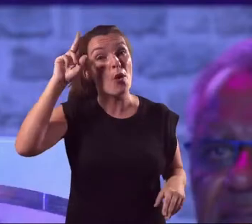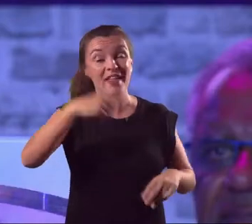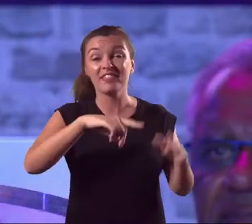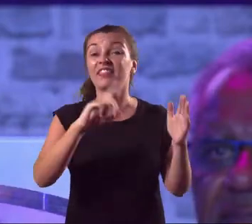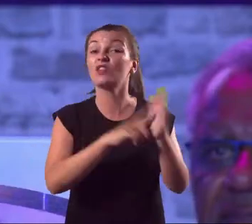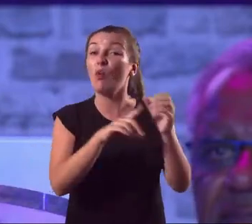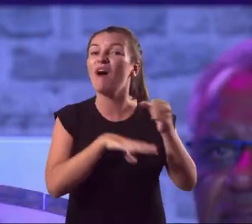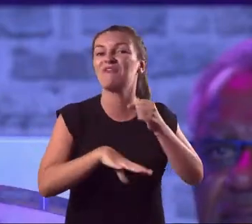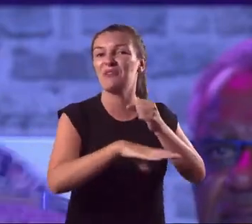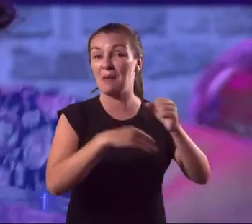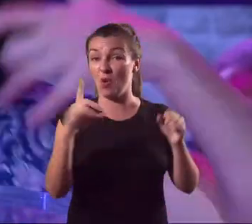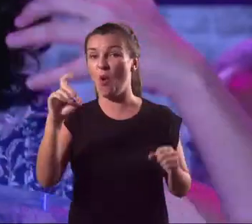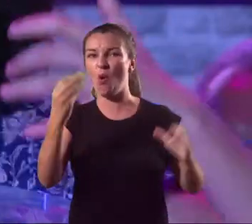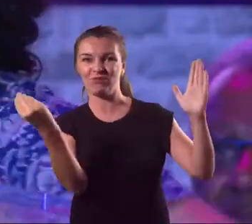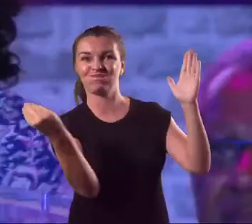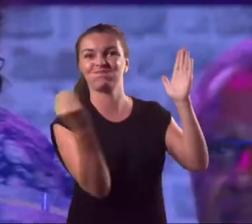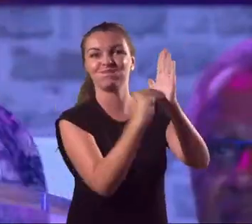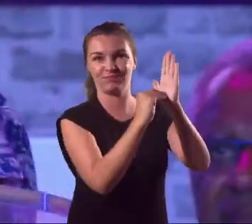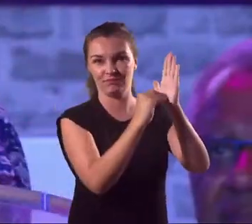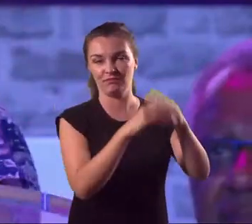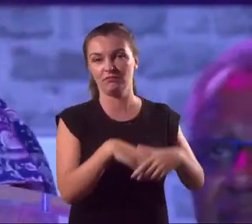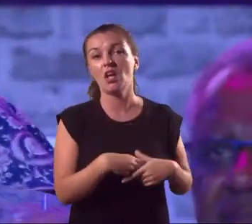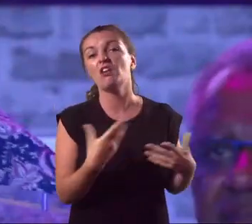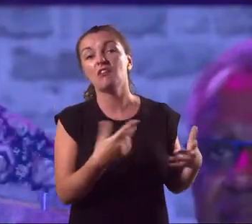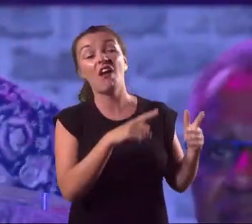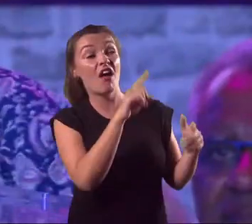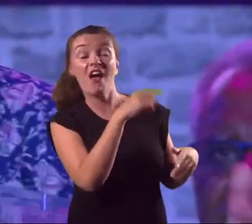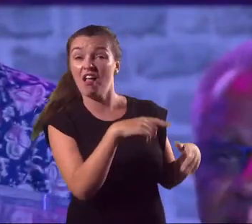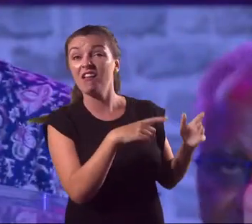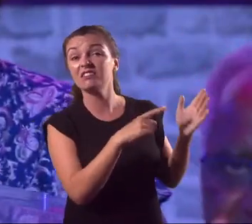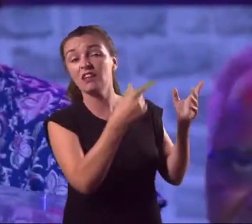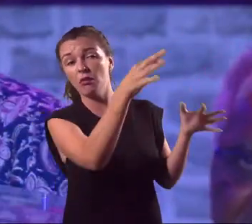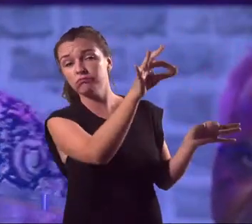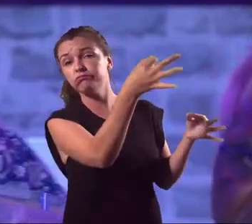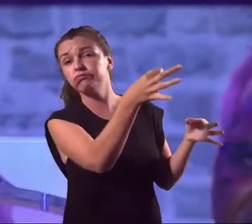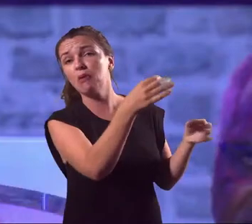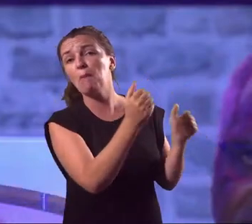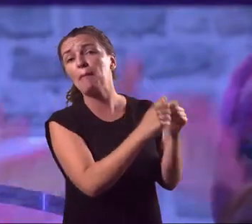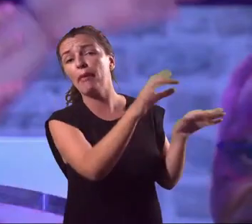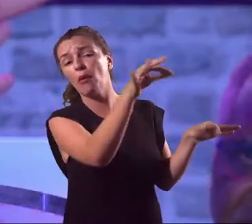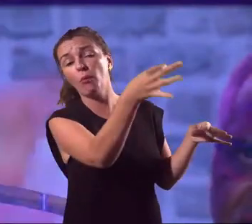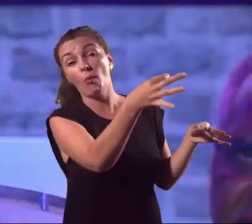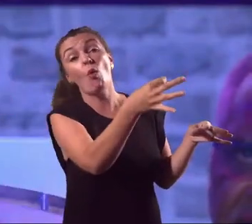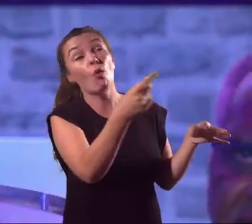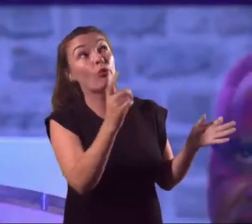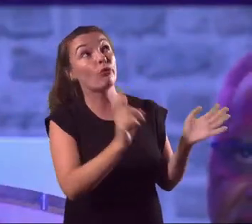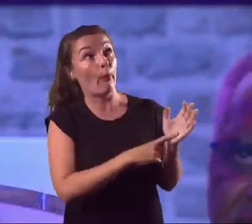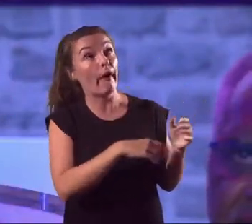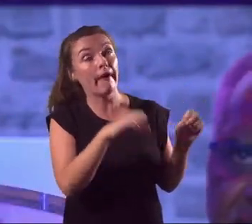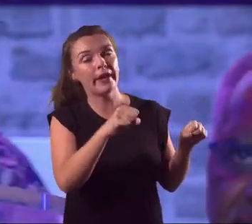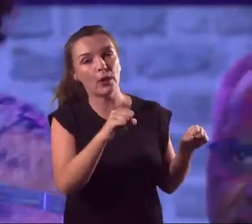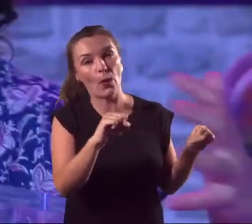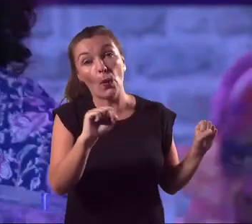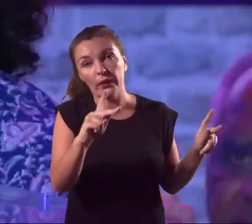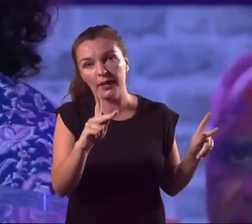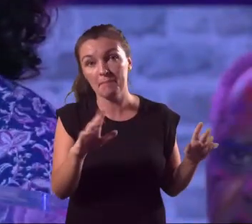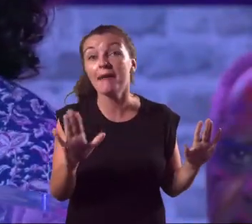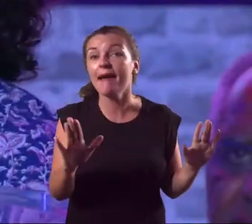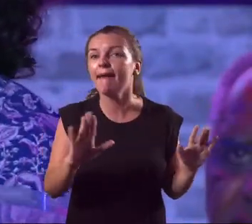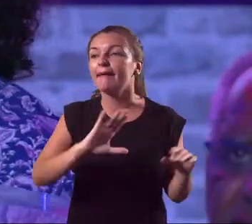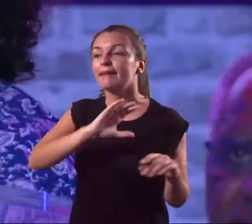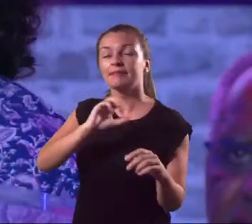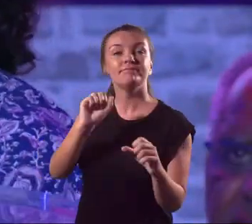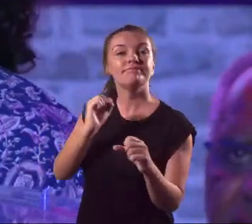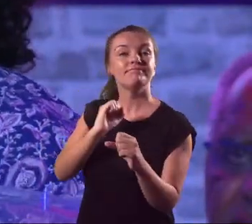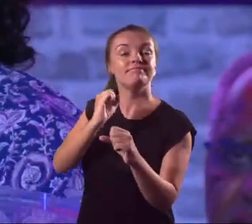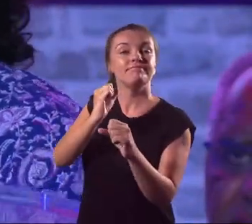droits fondamentaux. Alors oui, vous allez me dire, c'est un petit bout de papier, c'est un droit qui est reconnu. Oui, c'est vrai, quand il y aura une condamnation